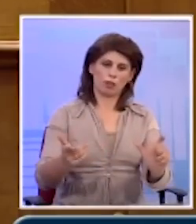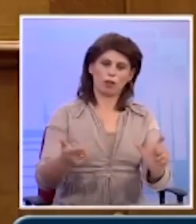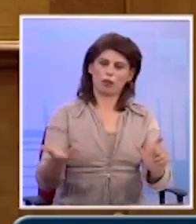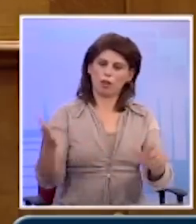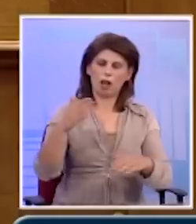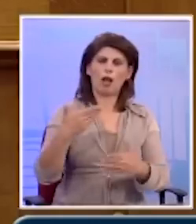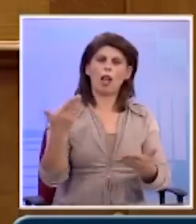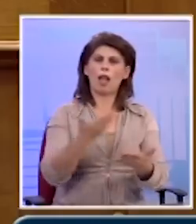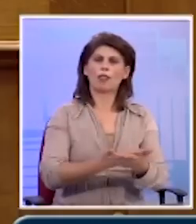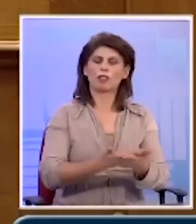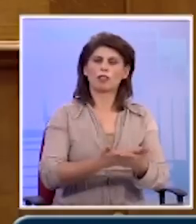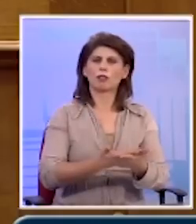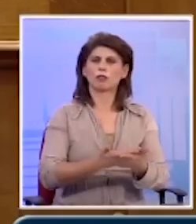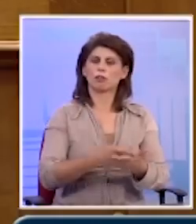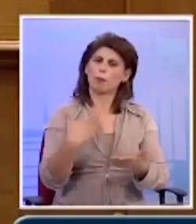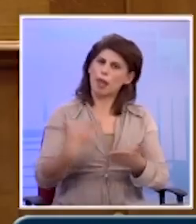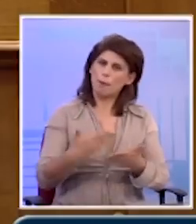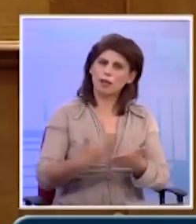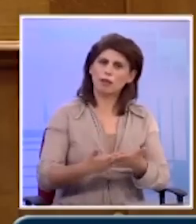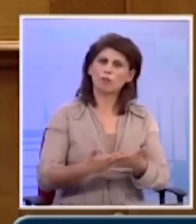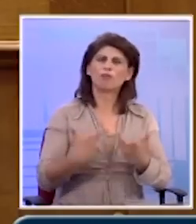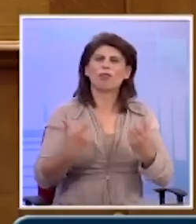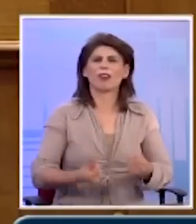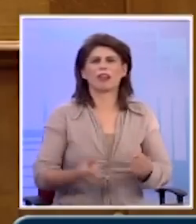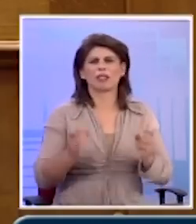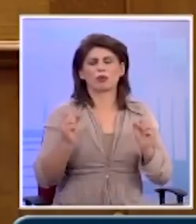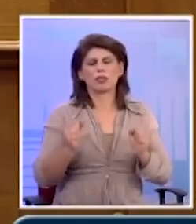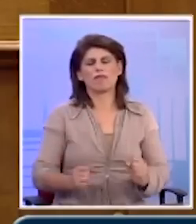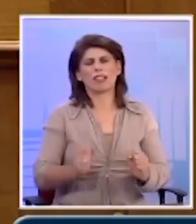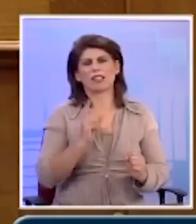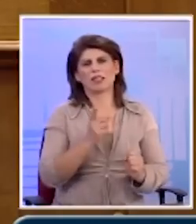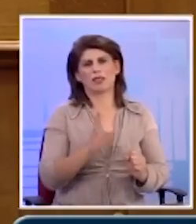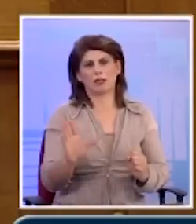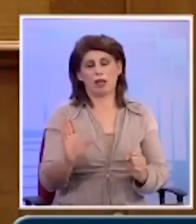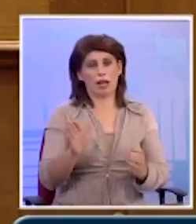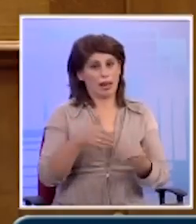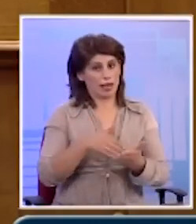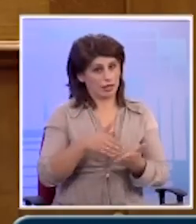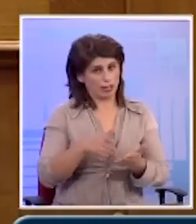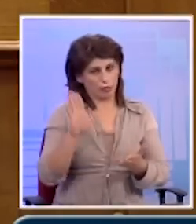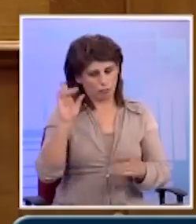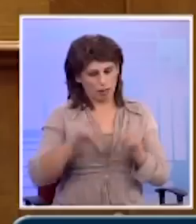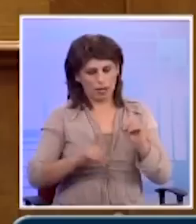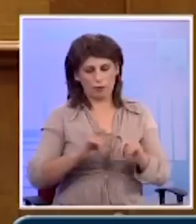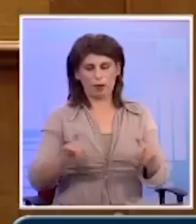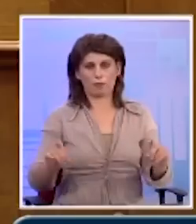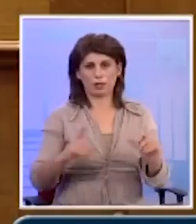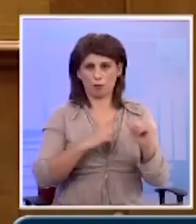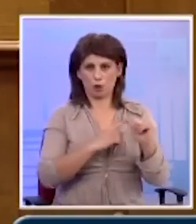της συζήτησης κάποια επιχειρήματα που δεν αντέχουν τη στοιχειώδη κριτική. Ας ξεκαθαρίσουμε κάποια πράγματα.